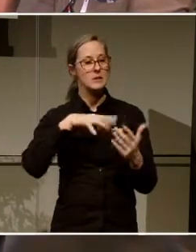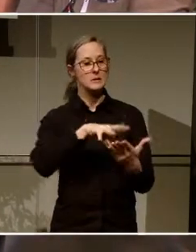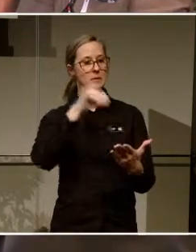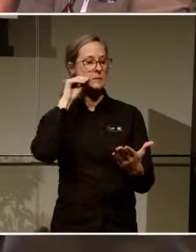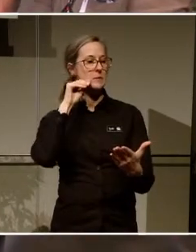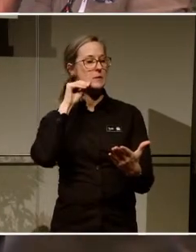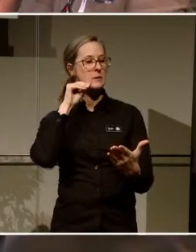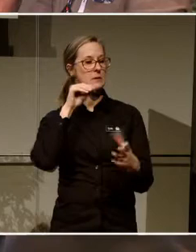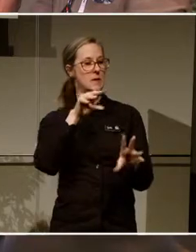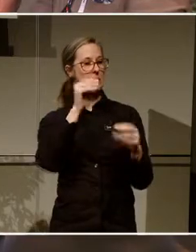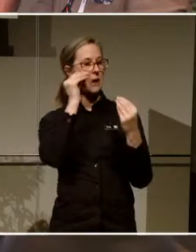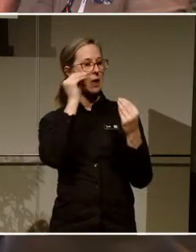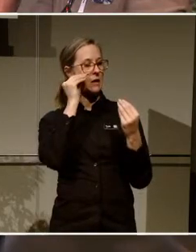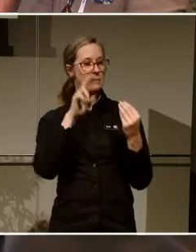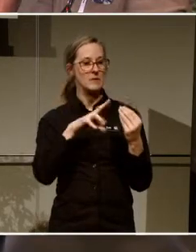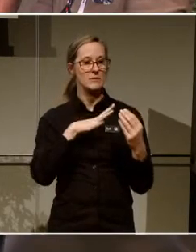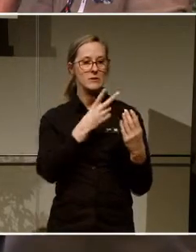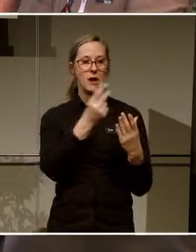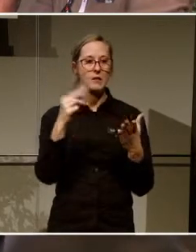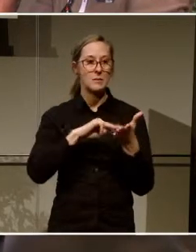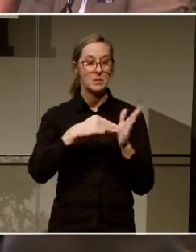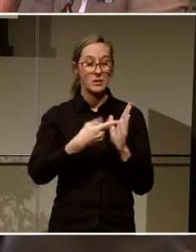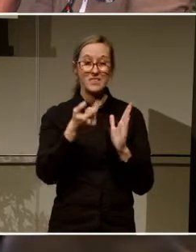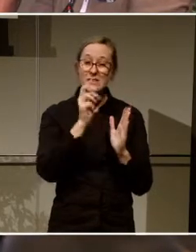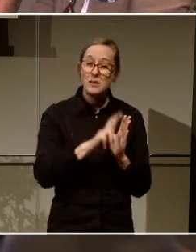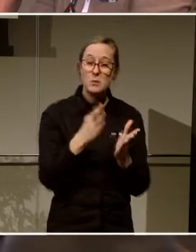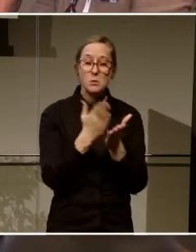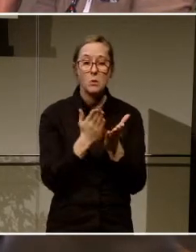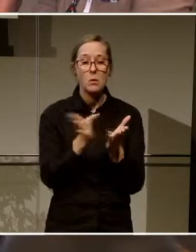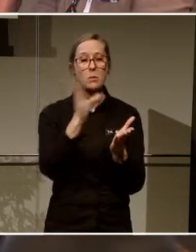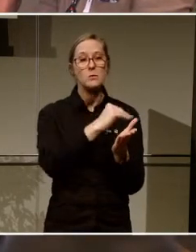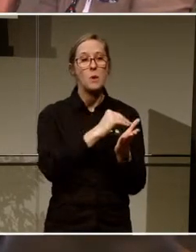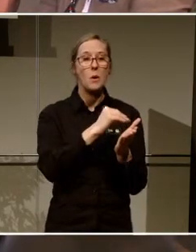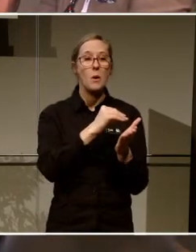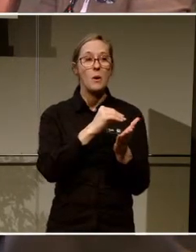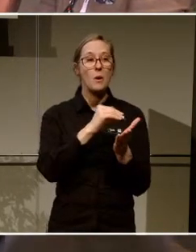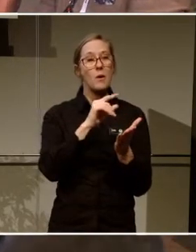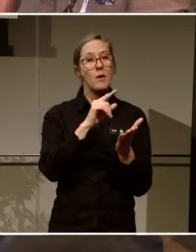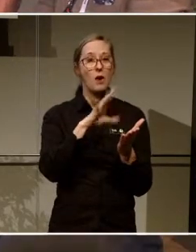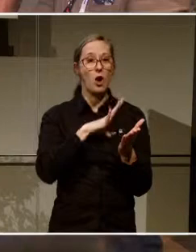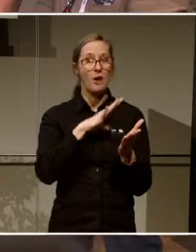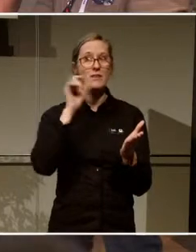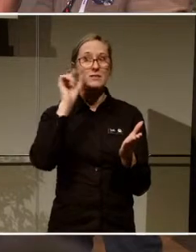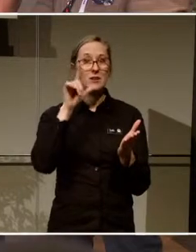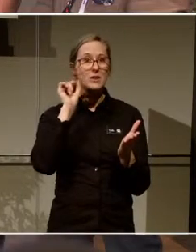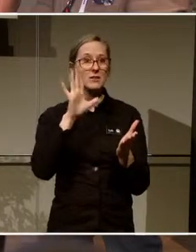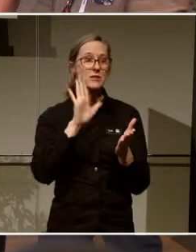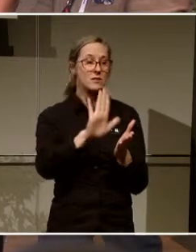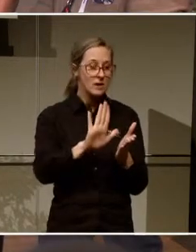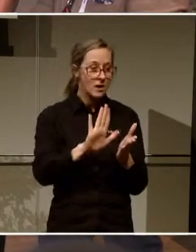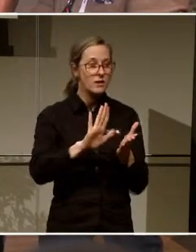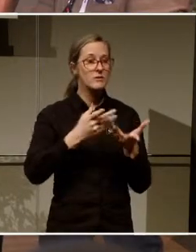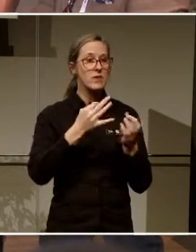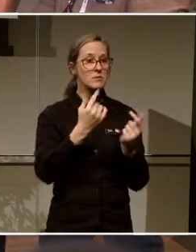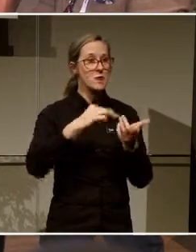det faktiskt finns metoder inom andra, som i skolan när man faktiskt jobbar har faktiskt digitalisering som i sin läroplan just nu,